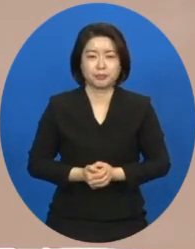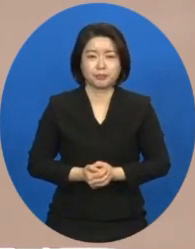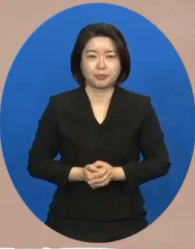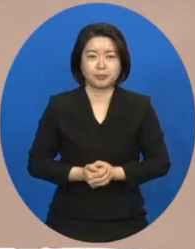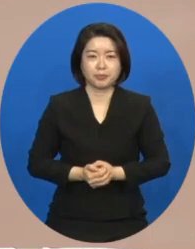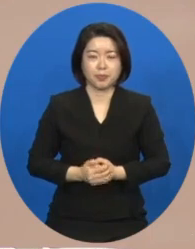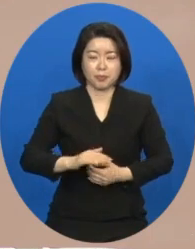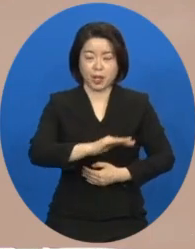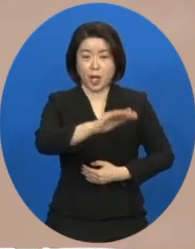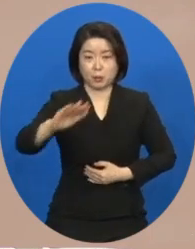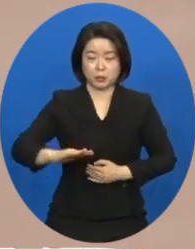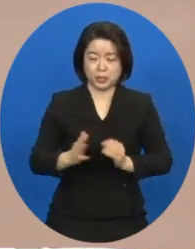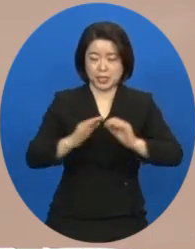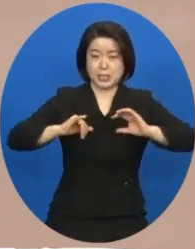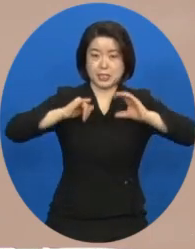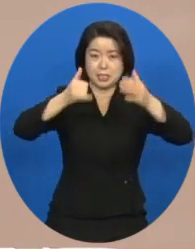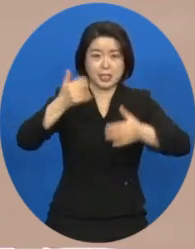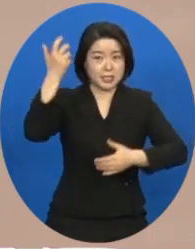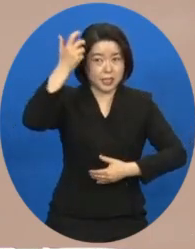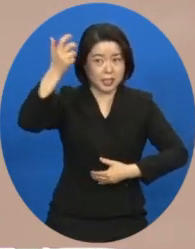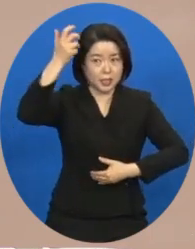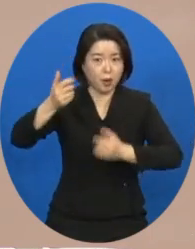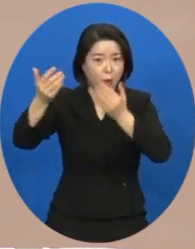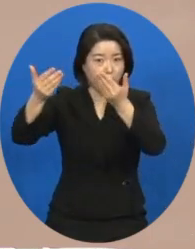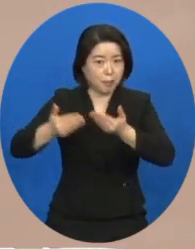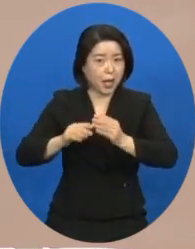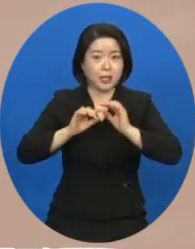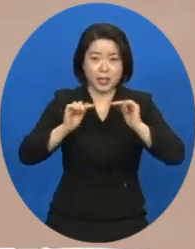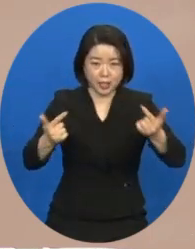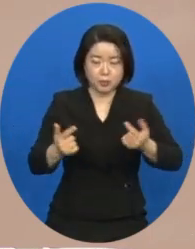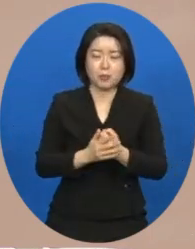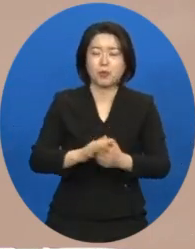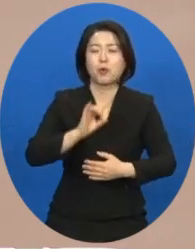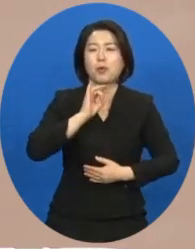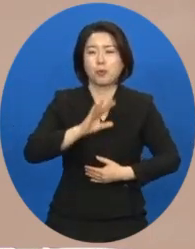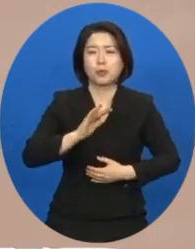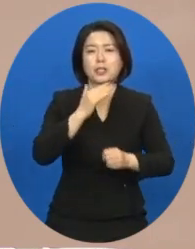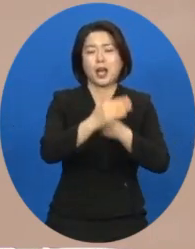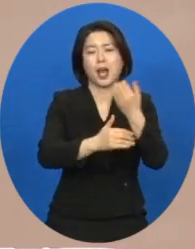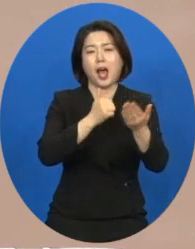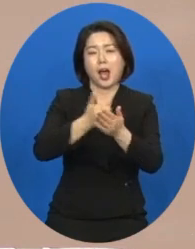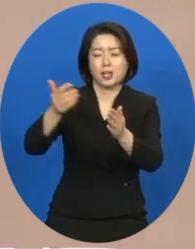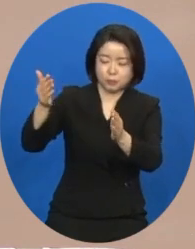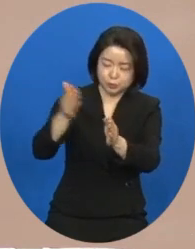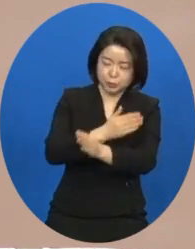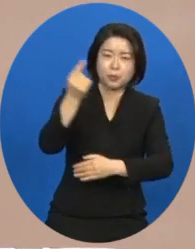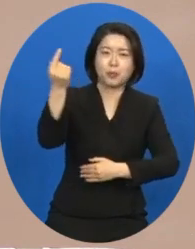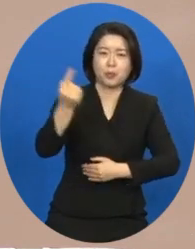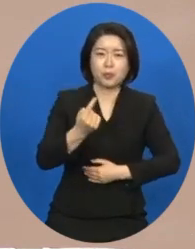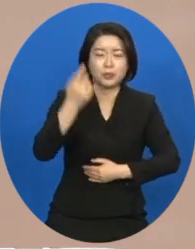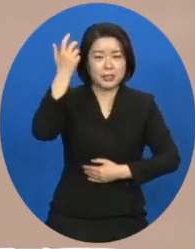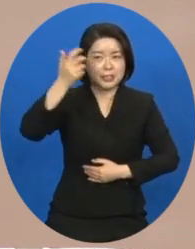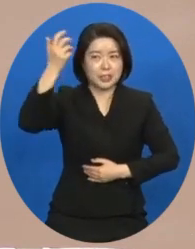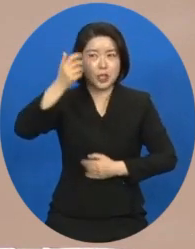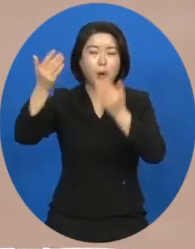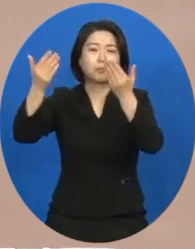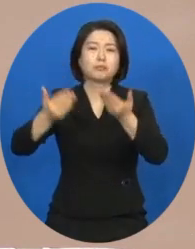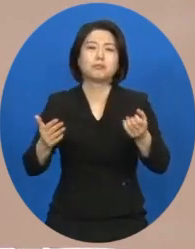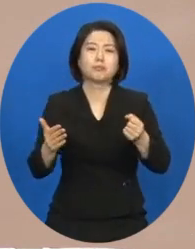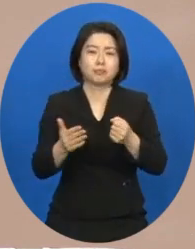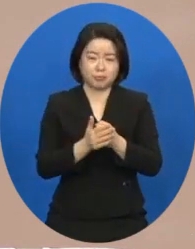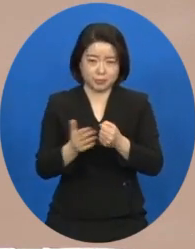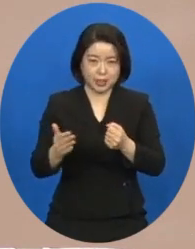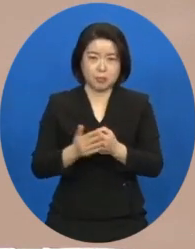12절입니다 우리가 세상의 영을 받지 아니하고 오직 하나님으로부터 온 영을 받았으니